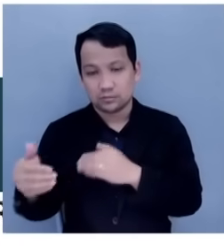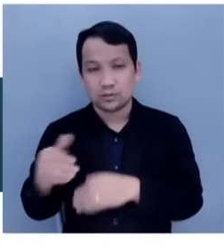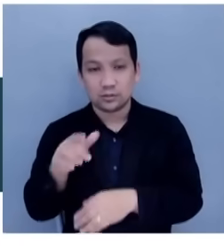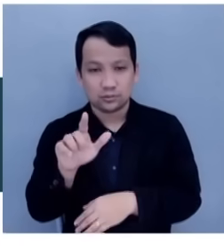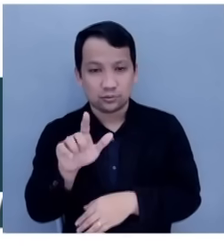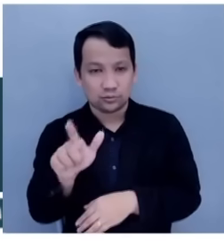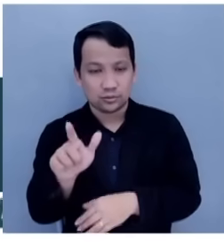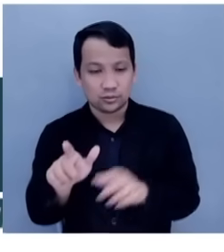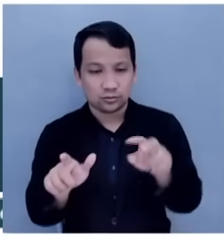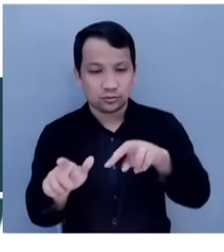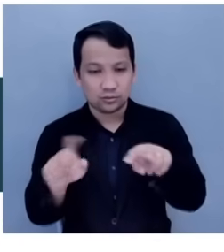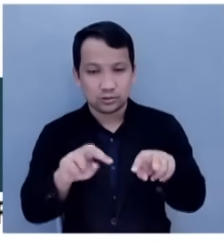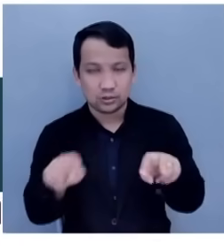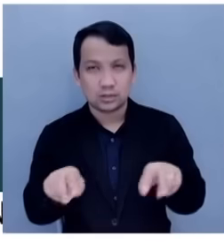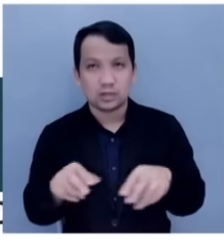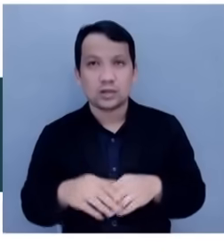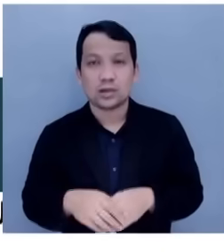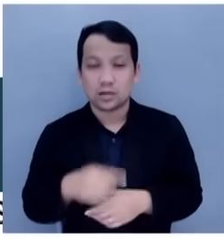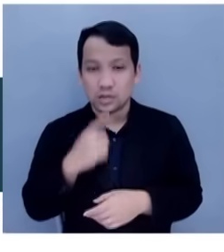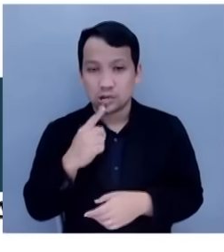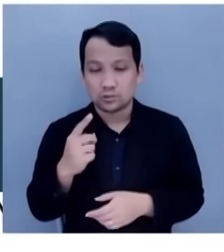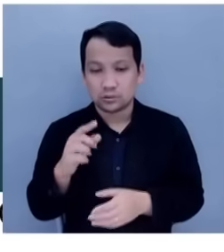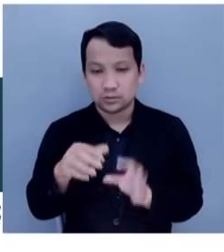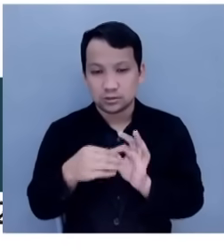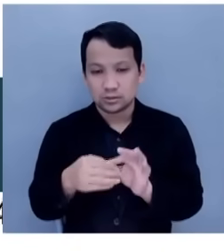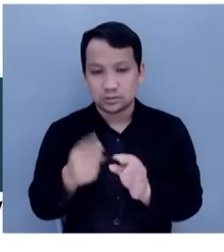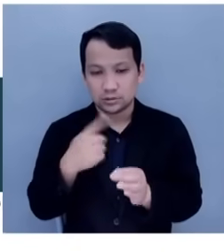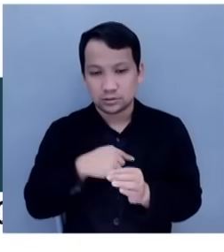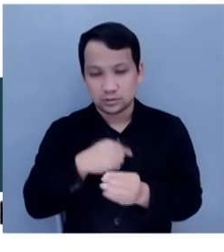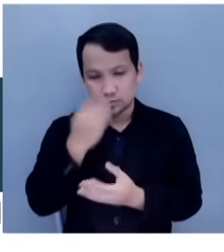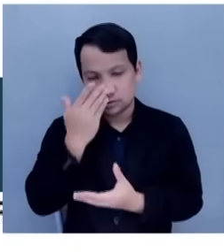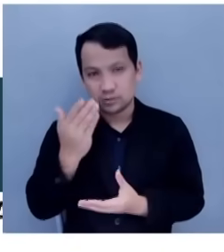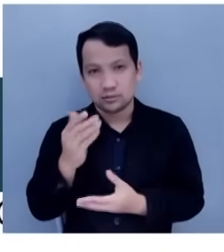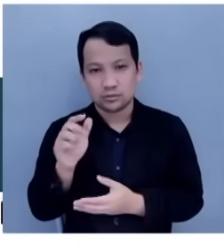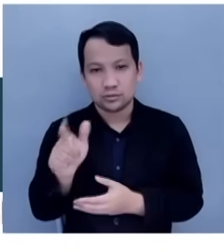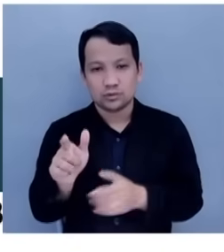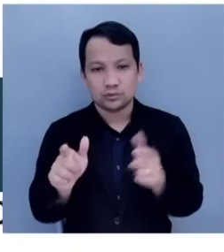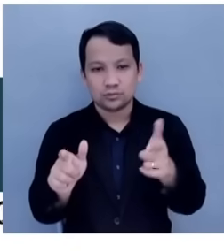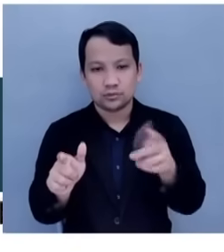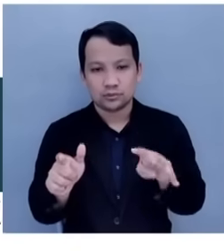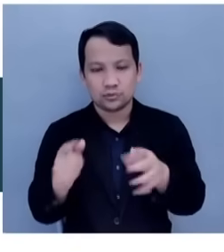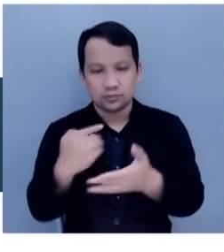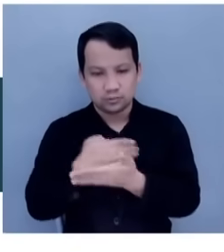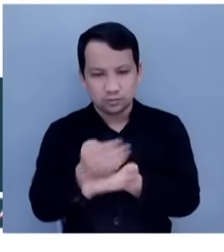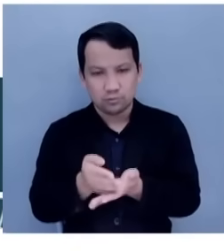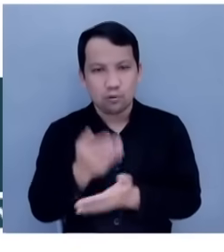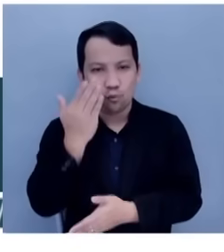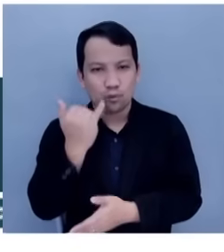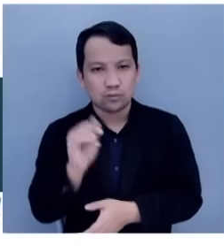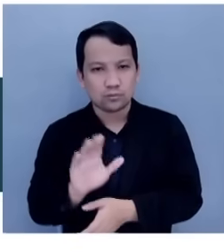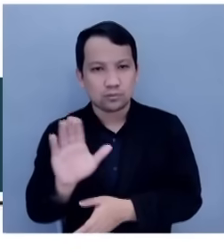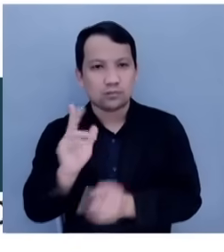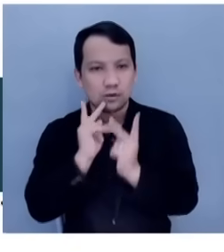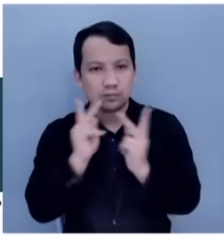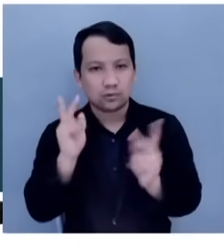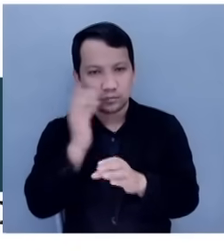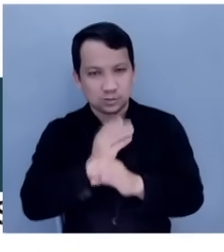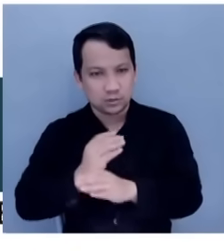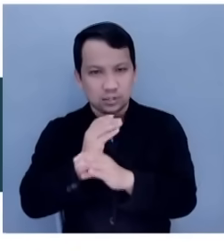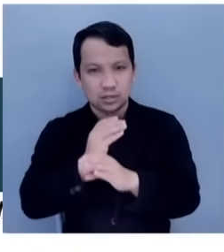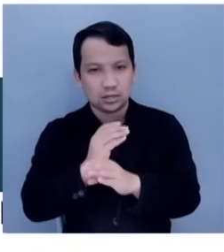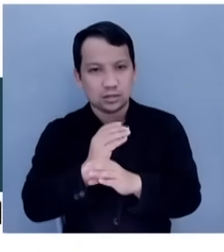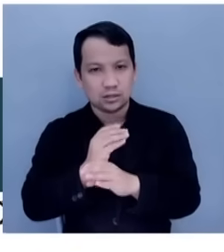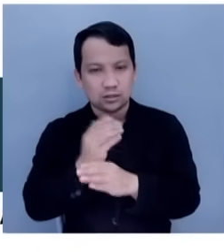2022. Of course, you're in the thick of deliberations for the 2024 budget, but why should the public care about how these